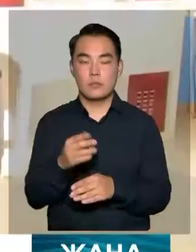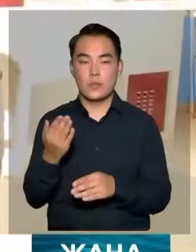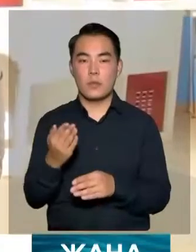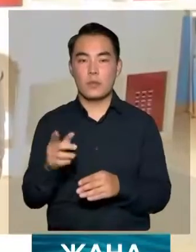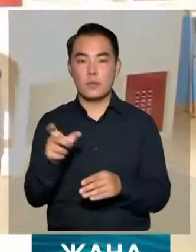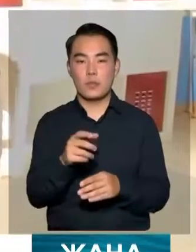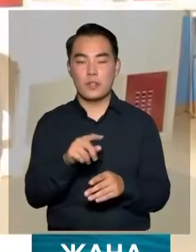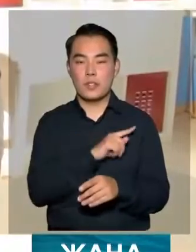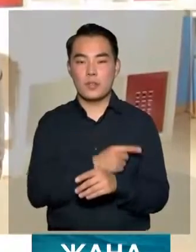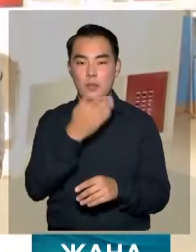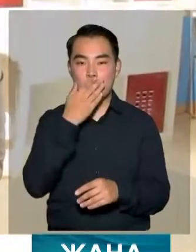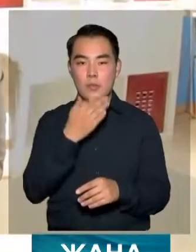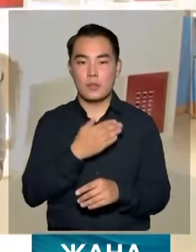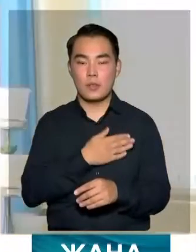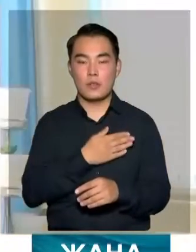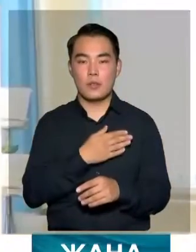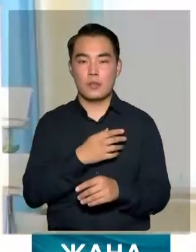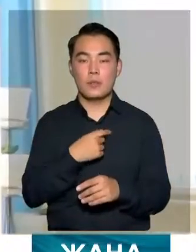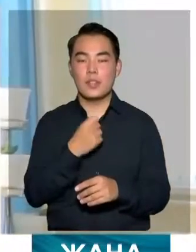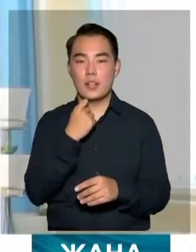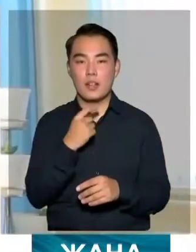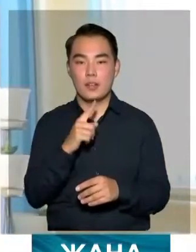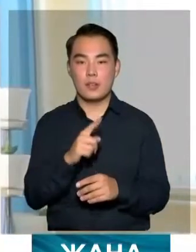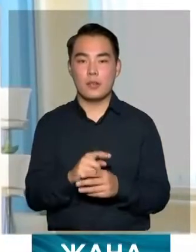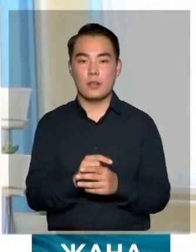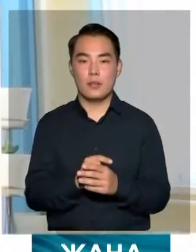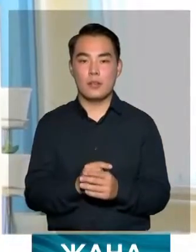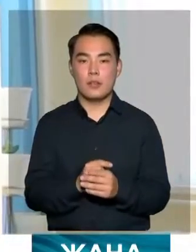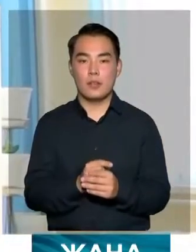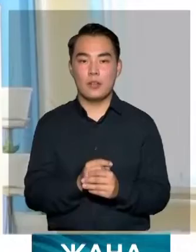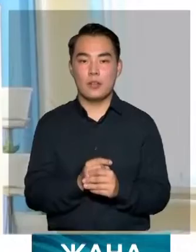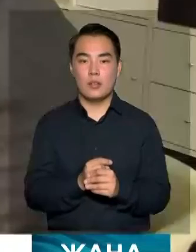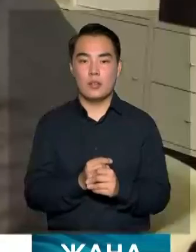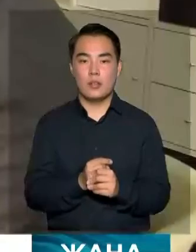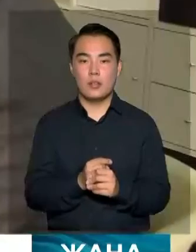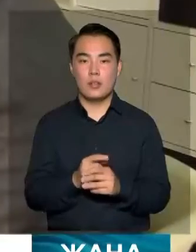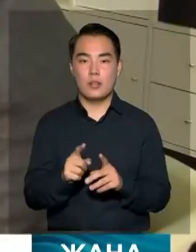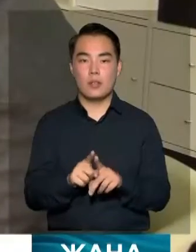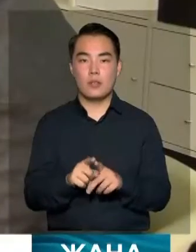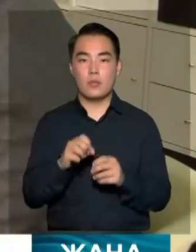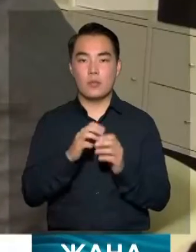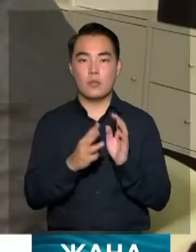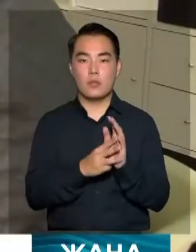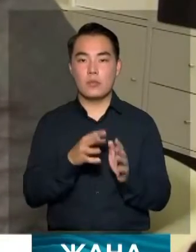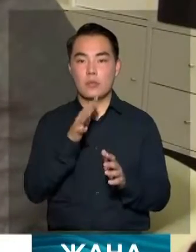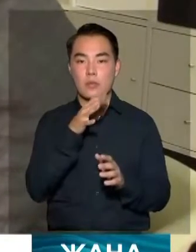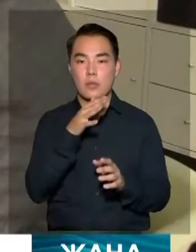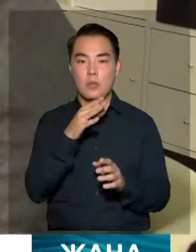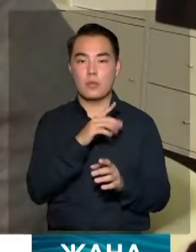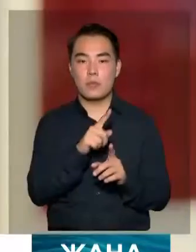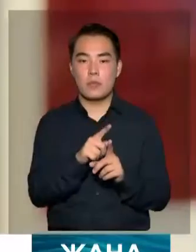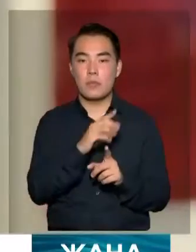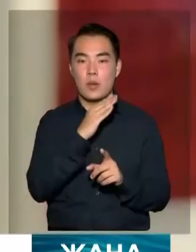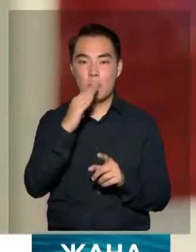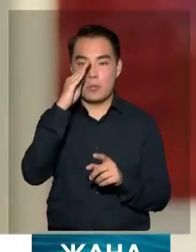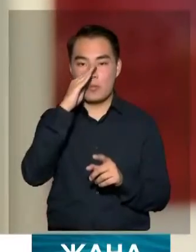Мұғалім америкалықтардан қазақтардың айырмашылығы мұнда отбасылық байланыстар анағұрлым дамығанын айтады. Мысалы, 18 жастан кейін балалар ата-аналарымен ары қарай